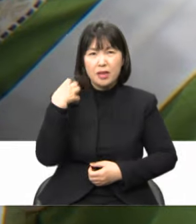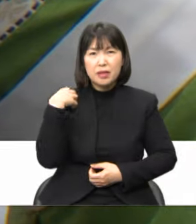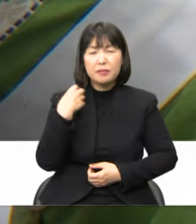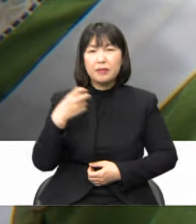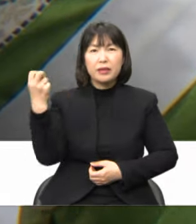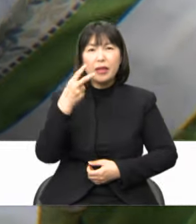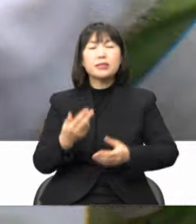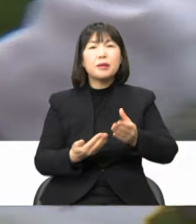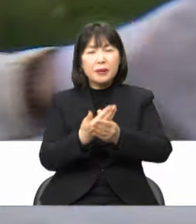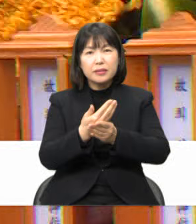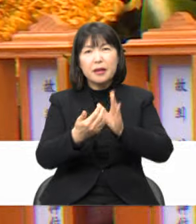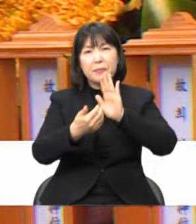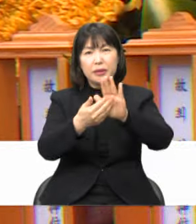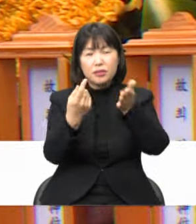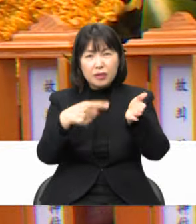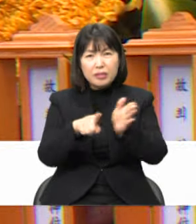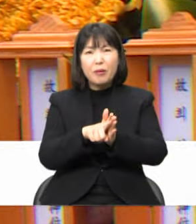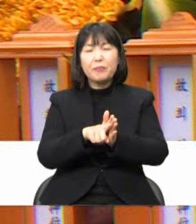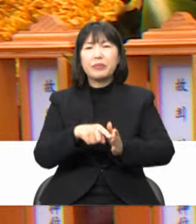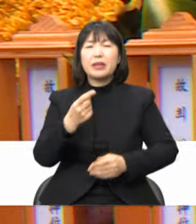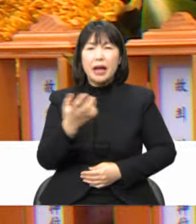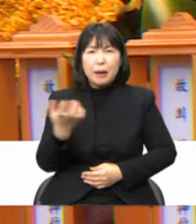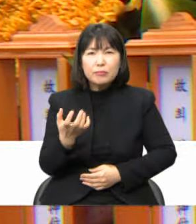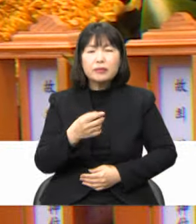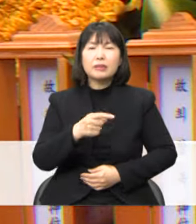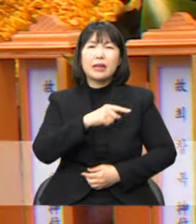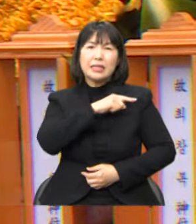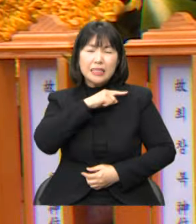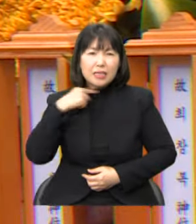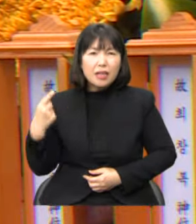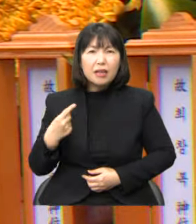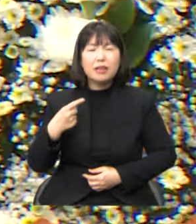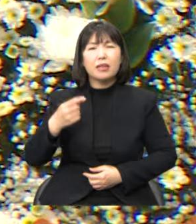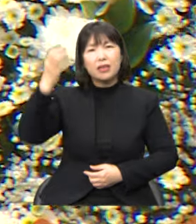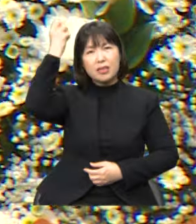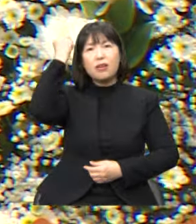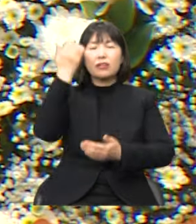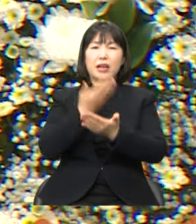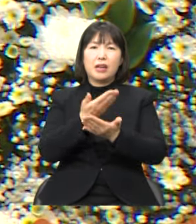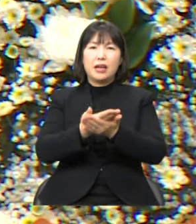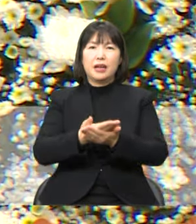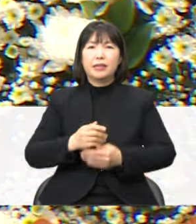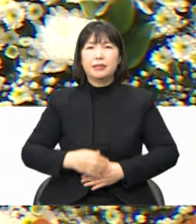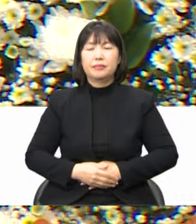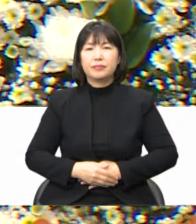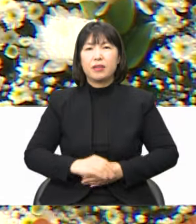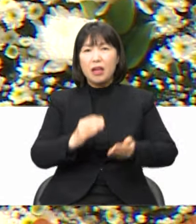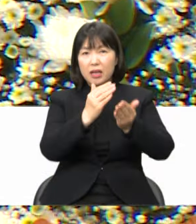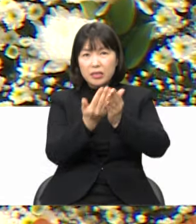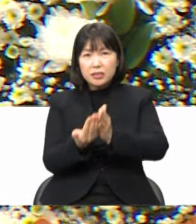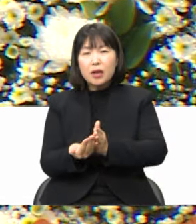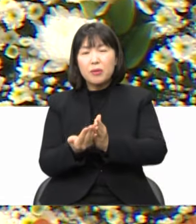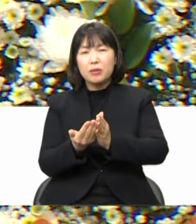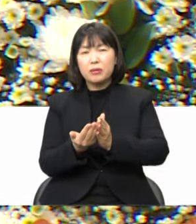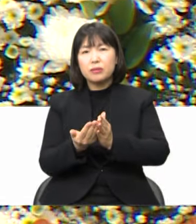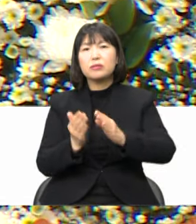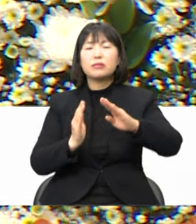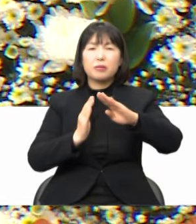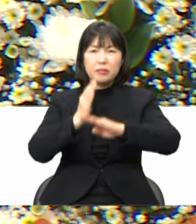위해 그날의 아과 희생을 기억해달라는 겁니다 이제는 월 넘어서 그의